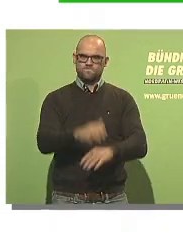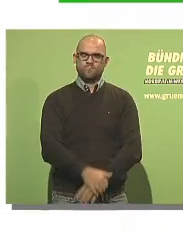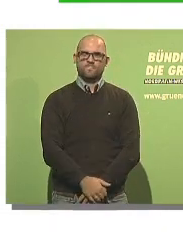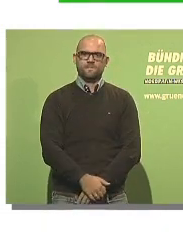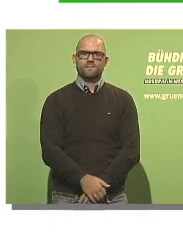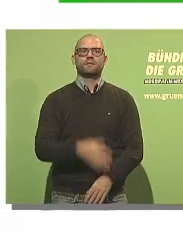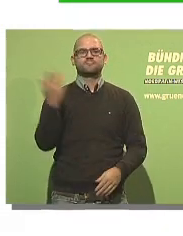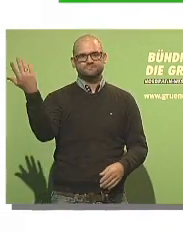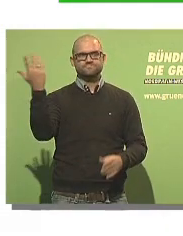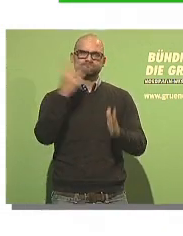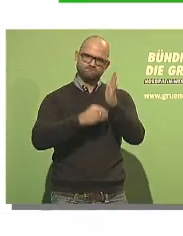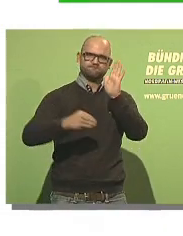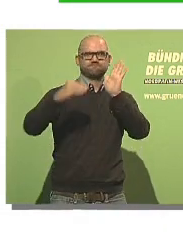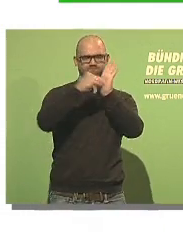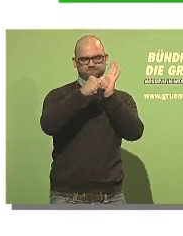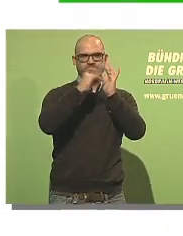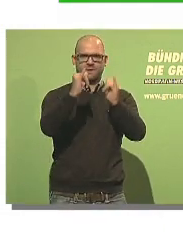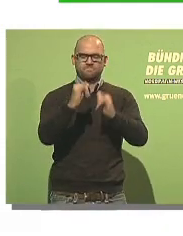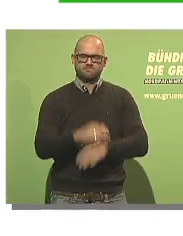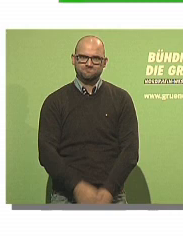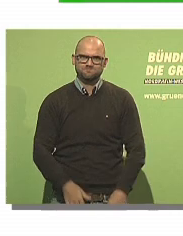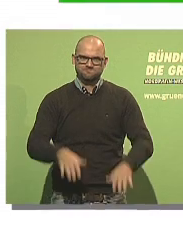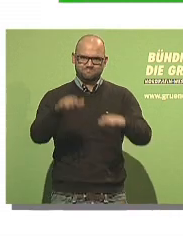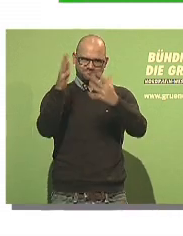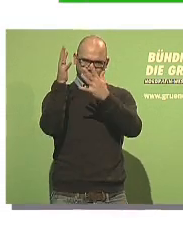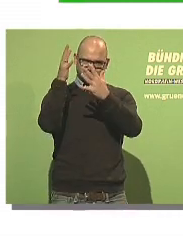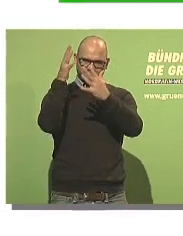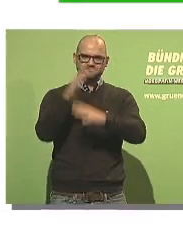Irene ist damit gewählt.